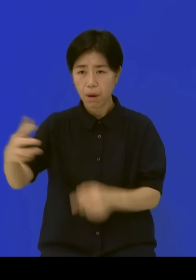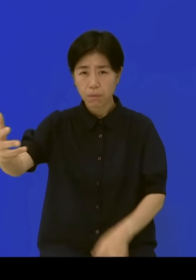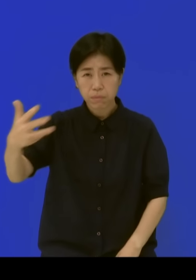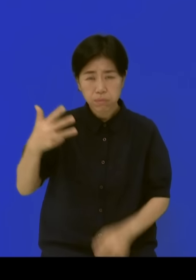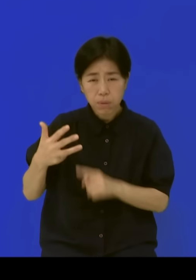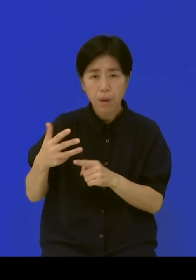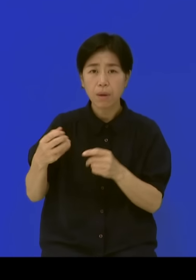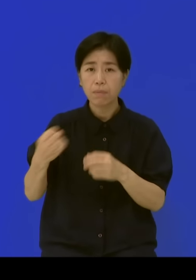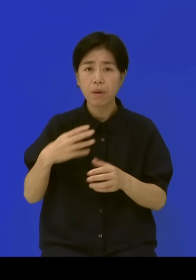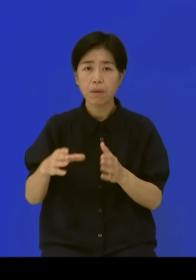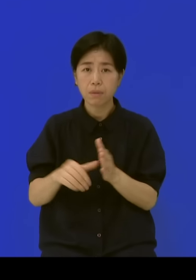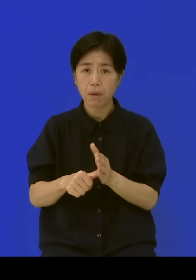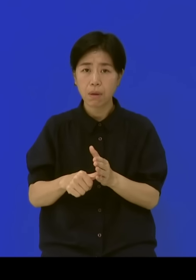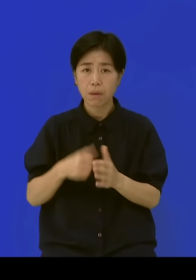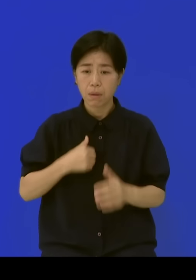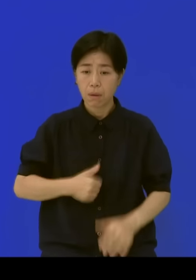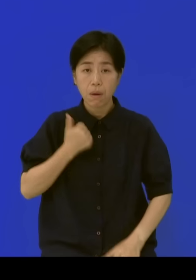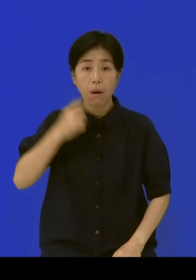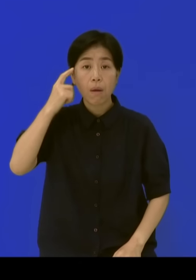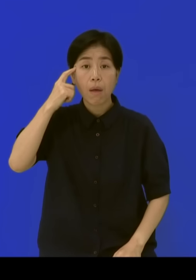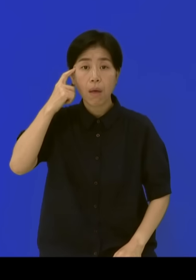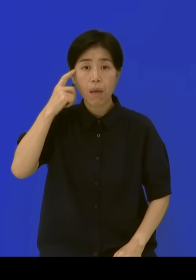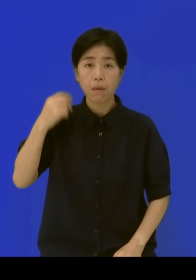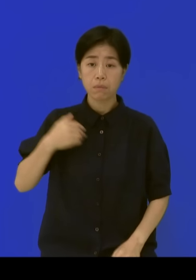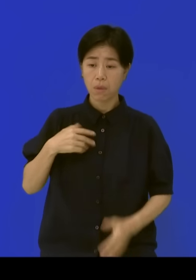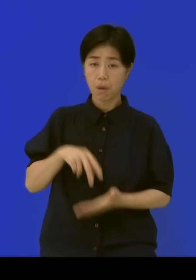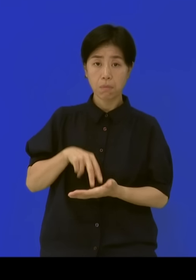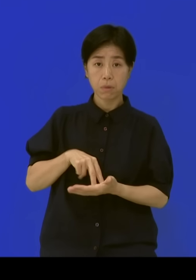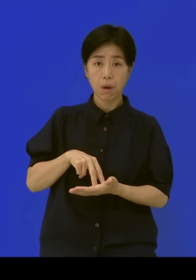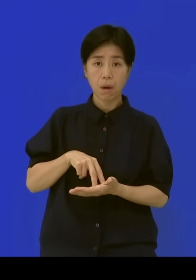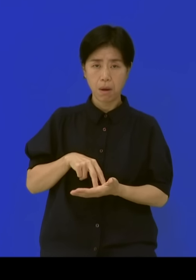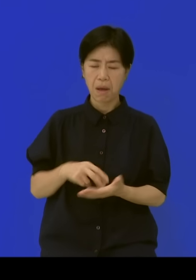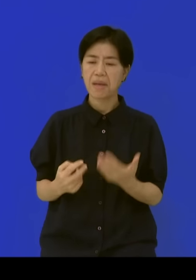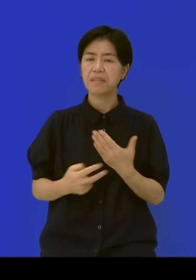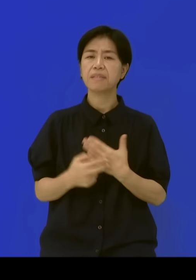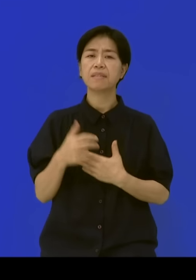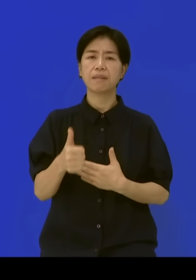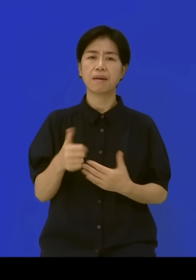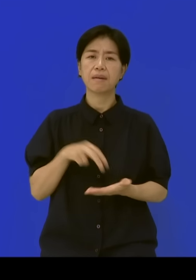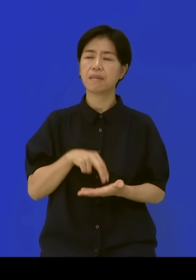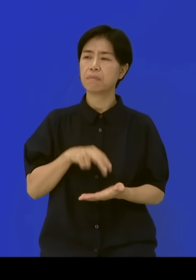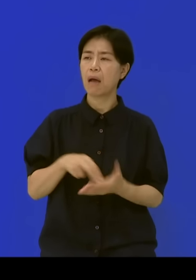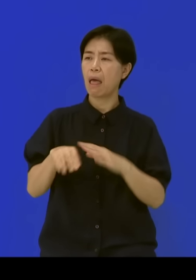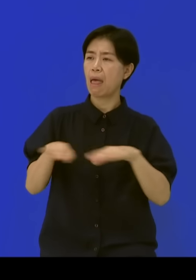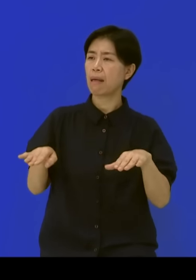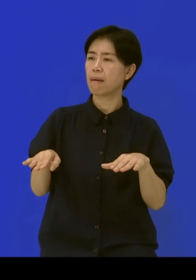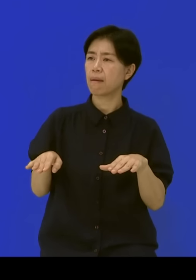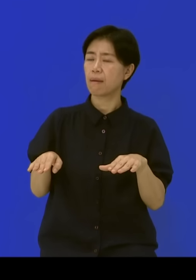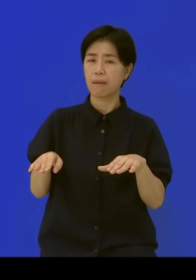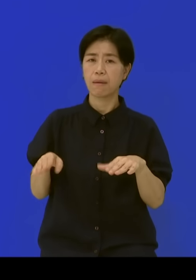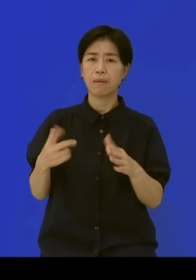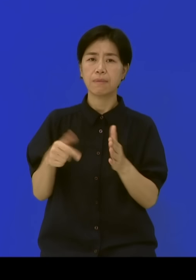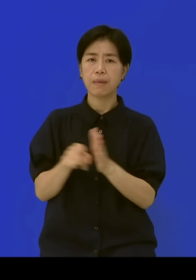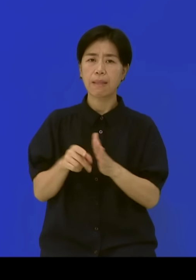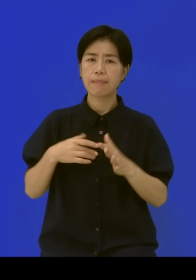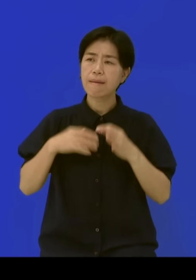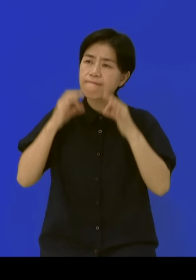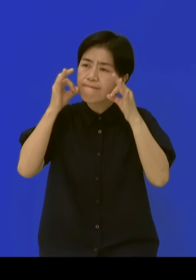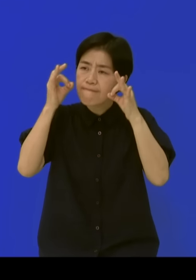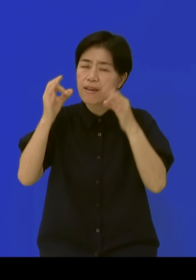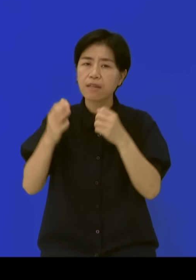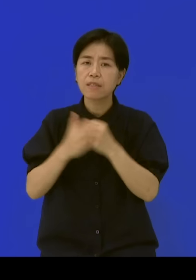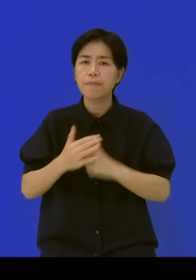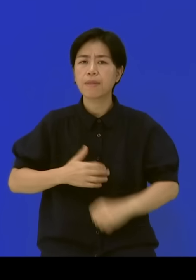역사와 문화에 대해서 하나도 모르고 그분들은 제 진료실 안에 프레임에 계속 끼워 맞추려고 했던 제 문제라는 걸 알게 되는